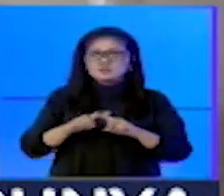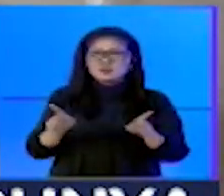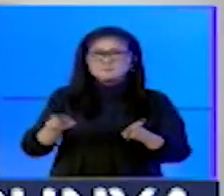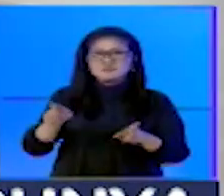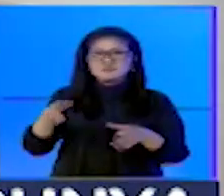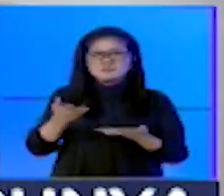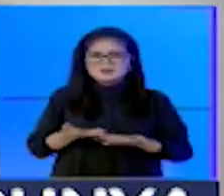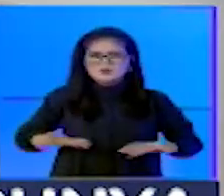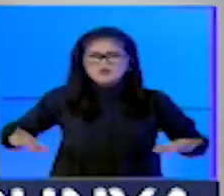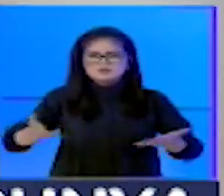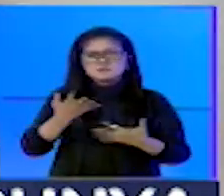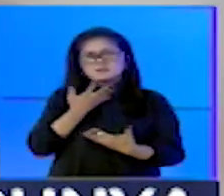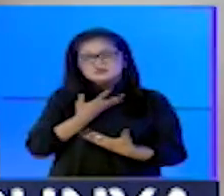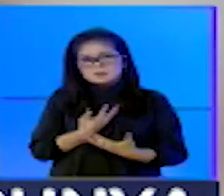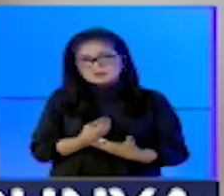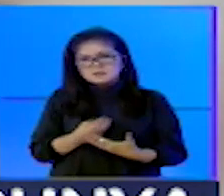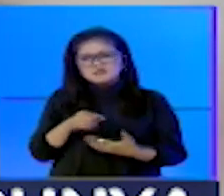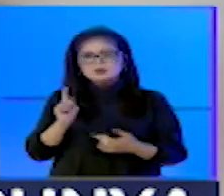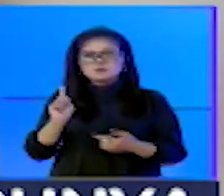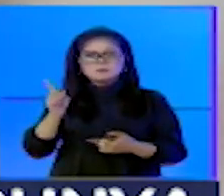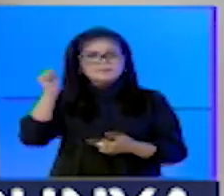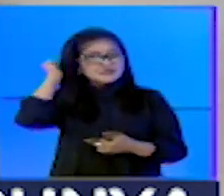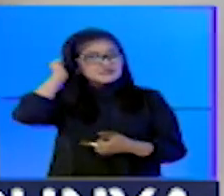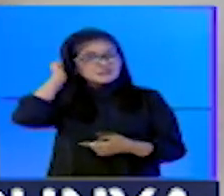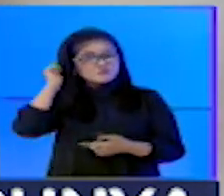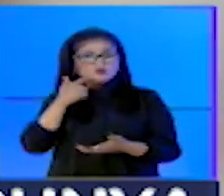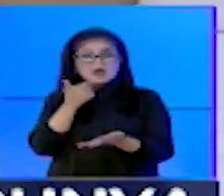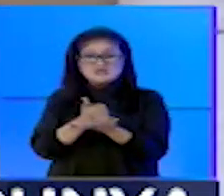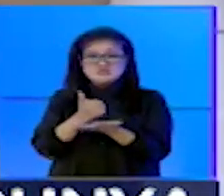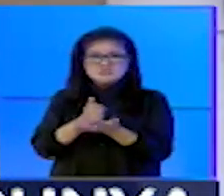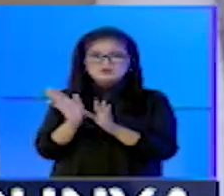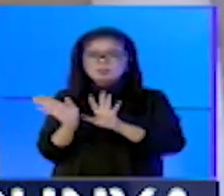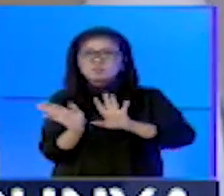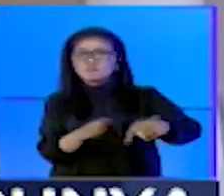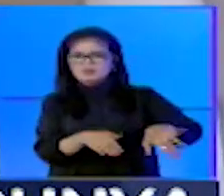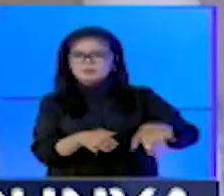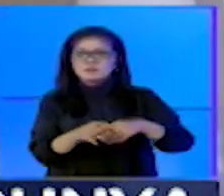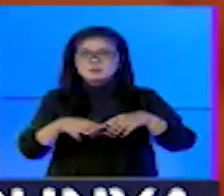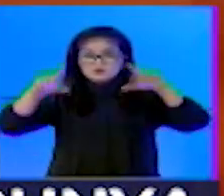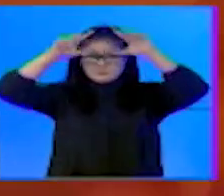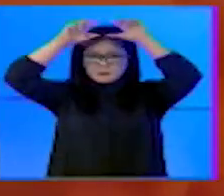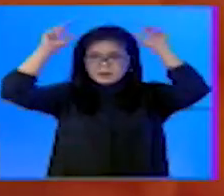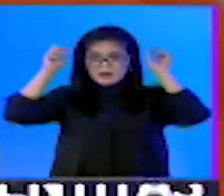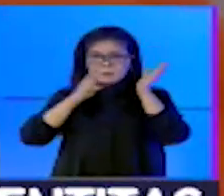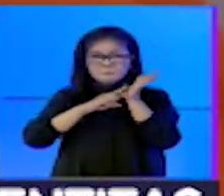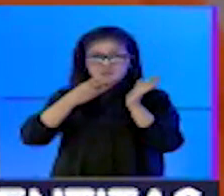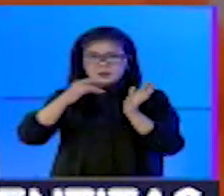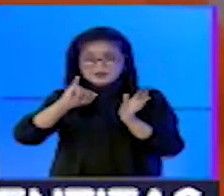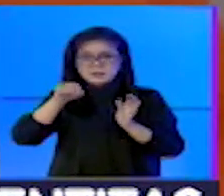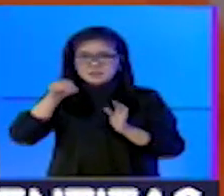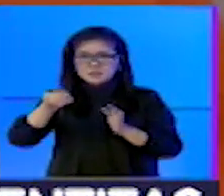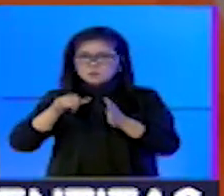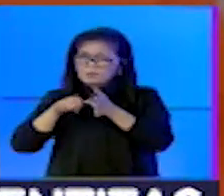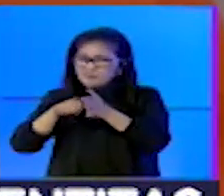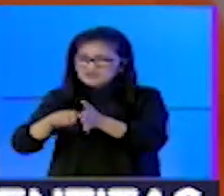Ia diduga ditelantarkan ibu kandungnya sendiri. Bermula saat bidan Mei yang melayani persalinan di Sleman, Yogyakarta ini kedatangan seorang